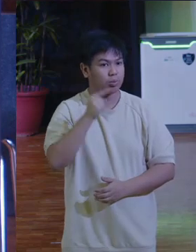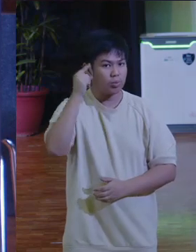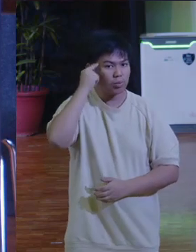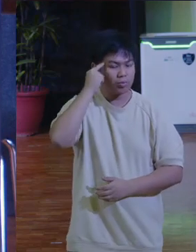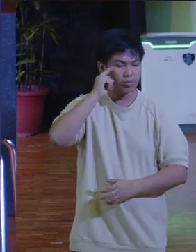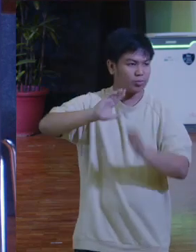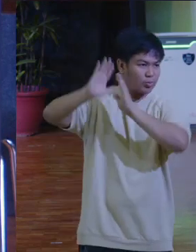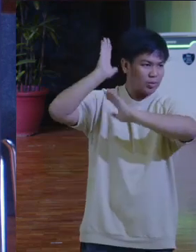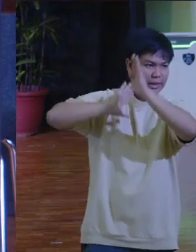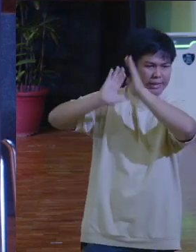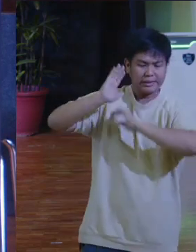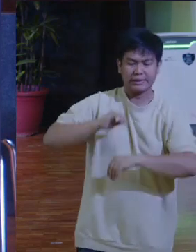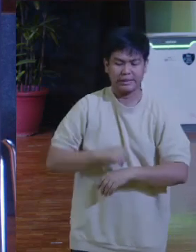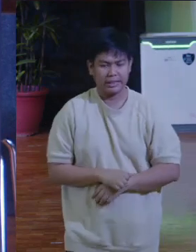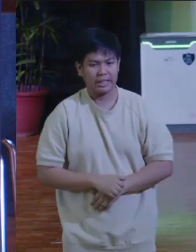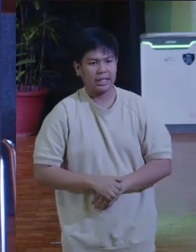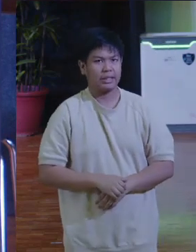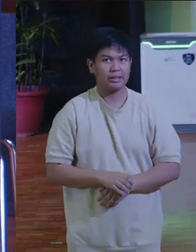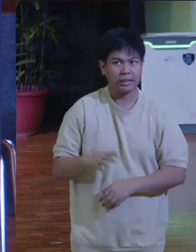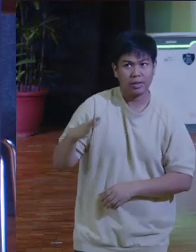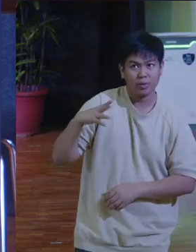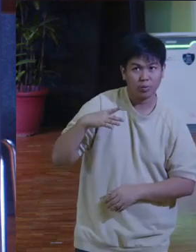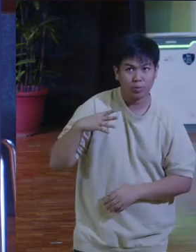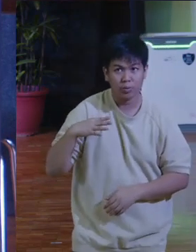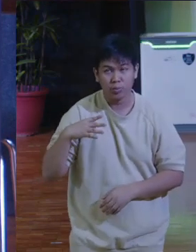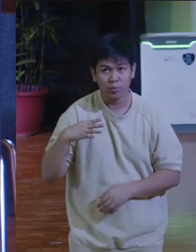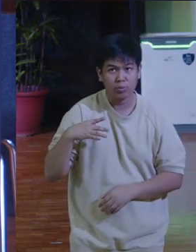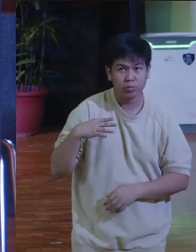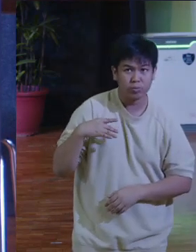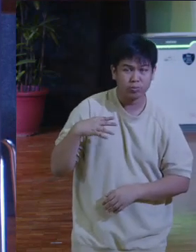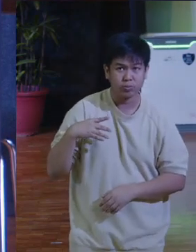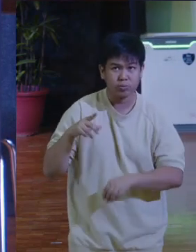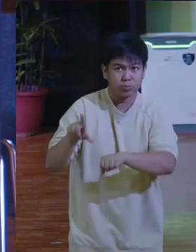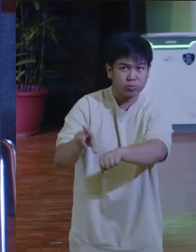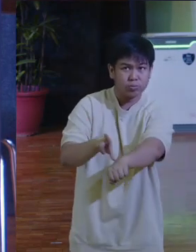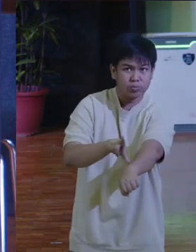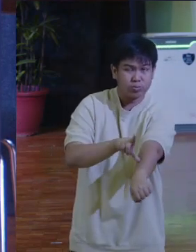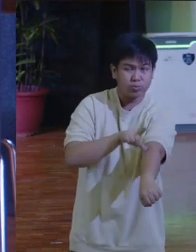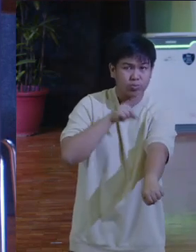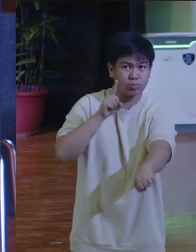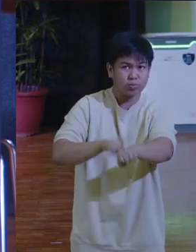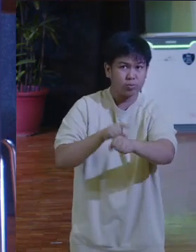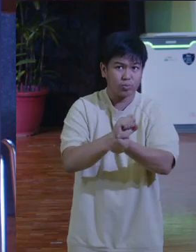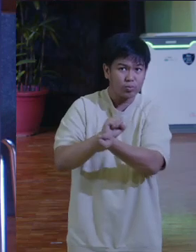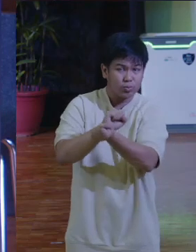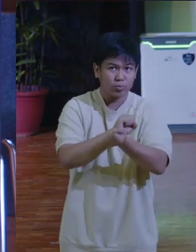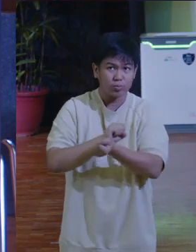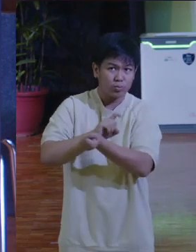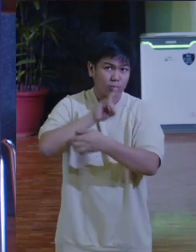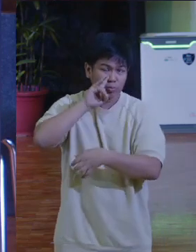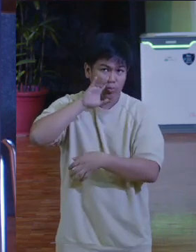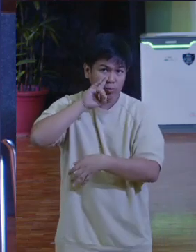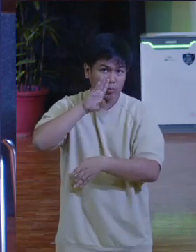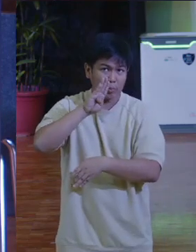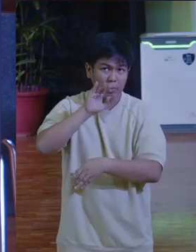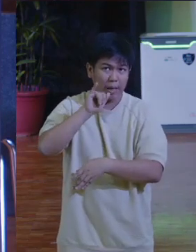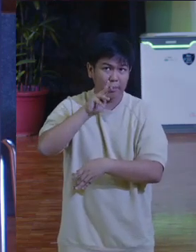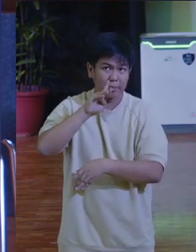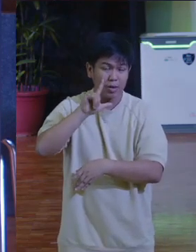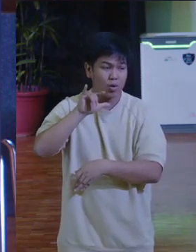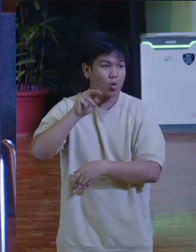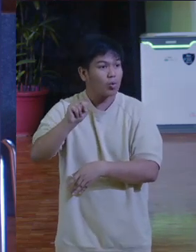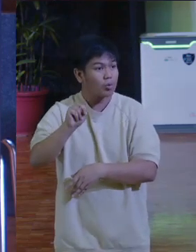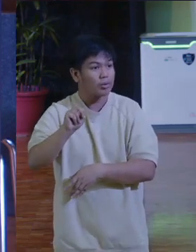Isaiah, na hinaharap pa lang nila ang exile, no? Ito po ay isang mensahe ng pag-asa.